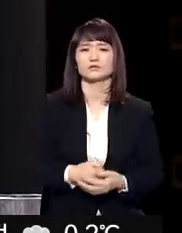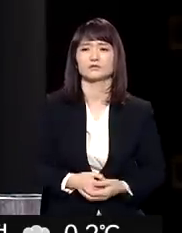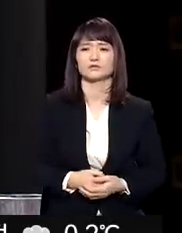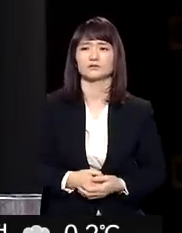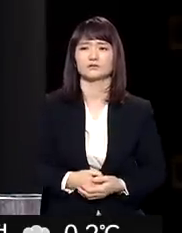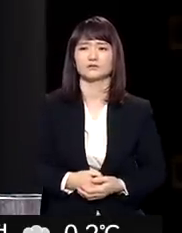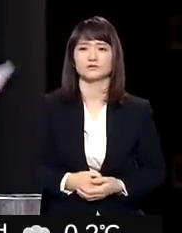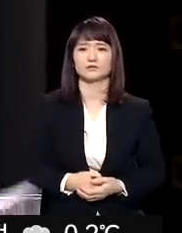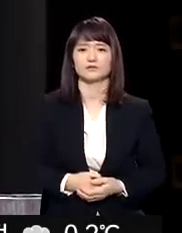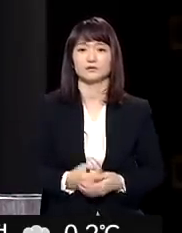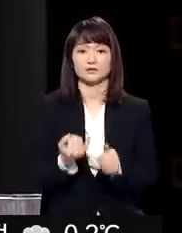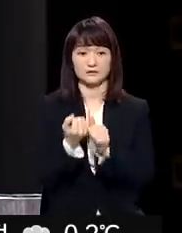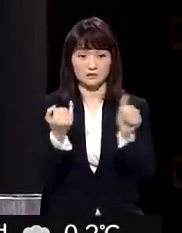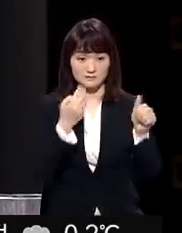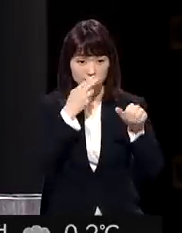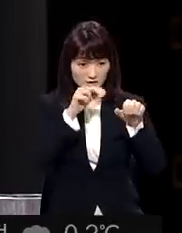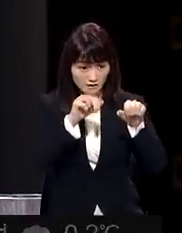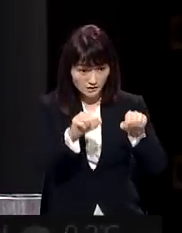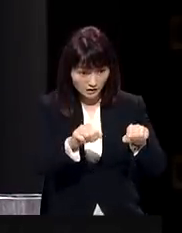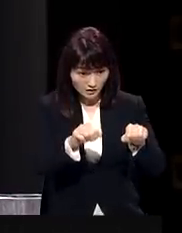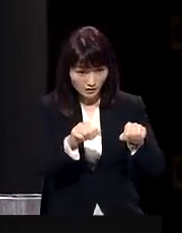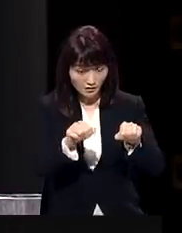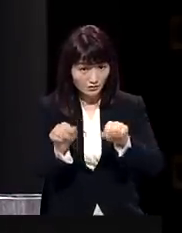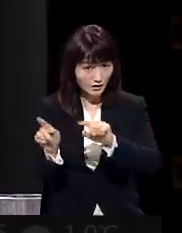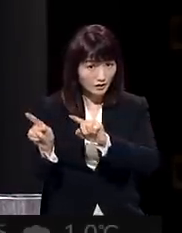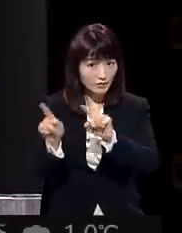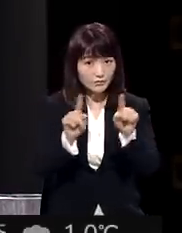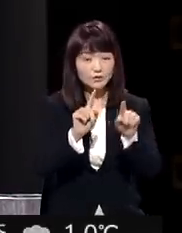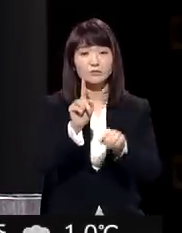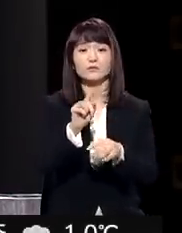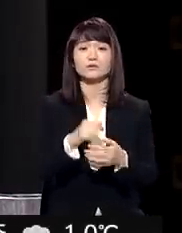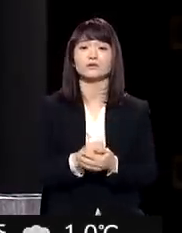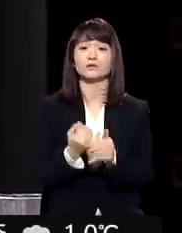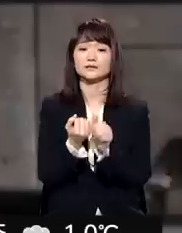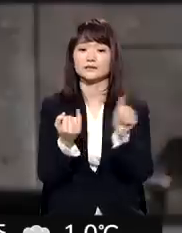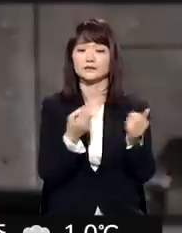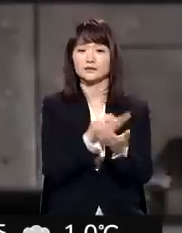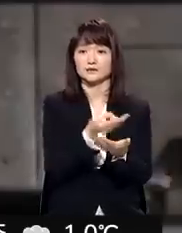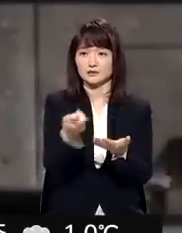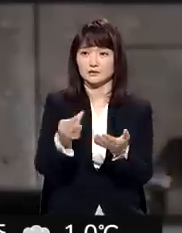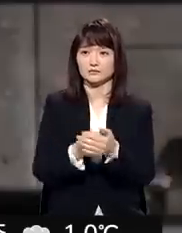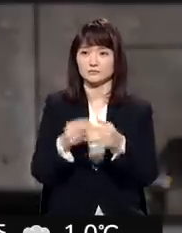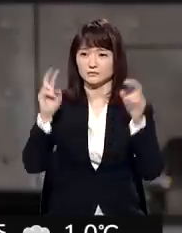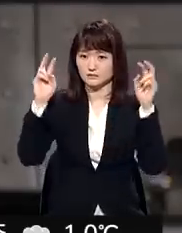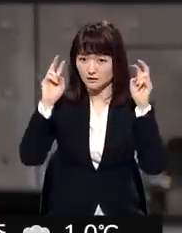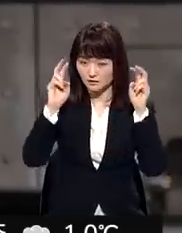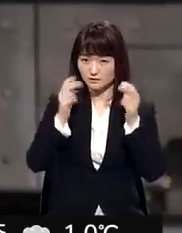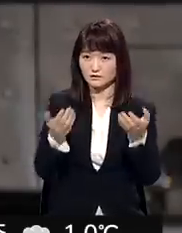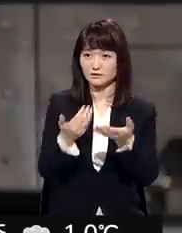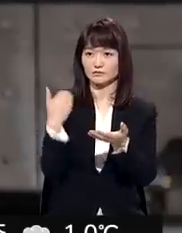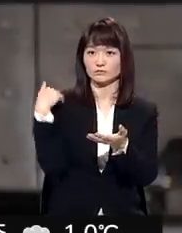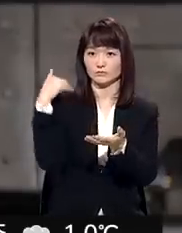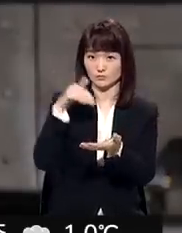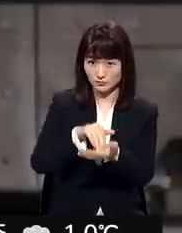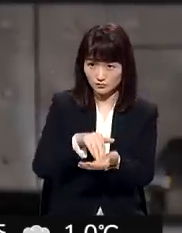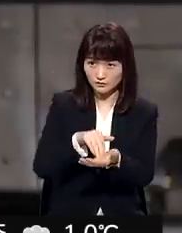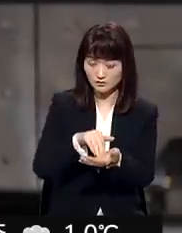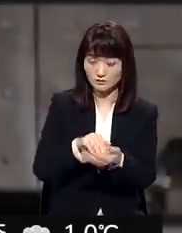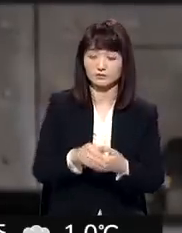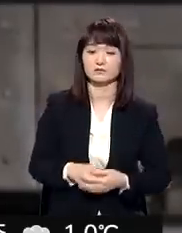해가지고이 정도 살려 놨으면 팀장님 그렇습니다 남편이 퇴원을 해가지고 회사에도 복직을 했다는 거예요 그럼 이제 생활이